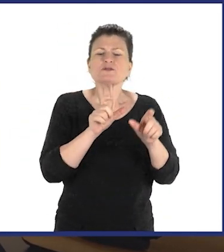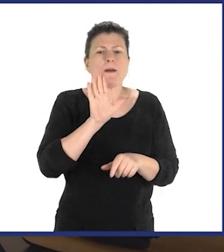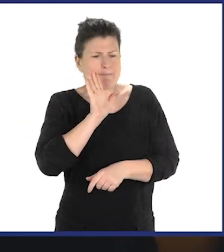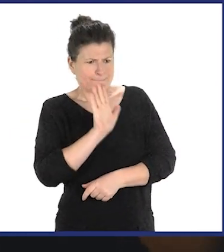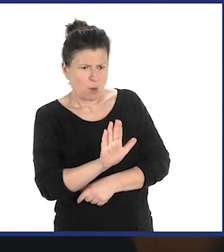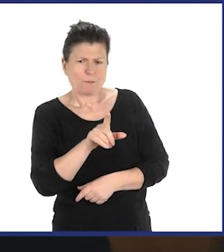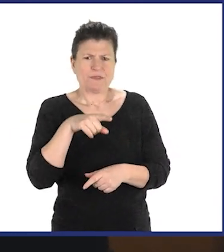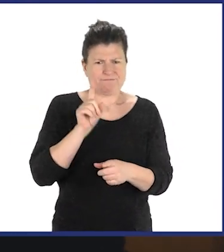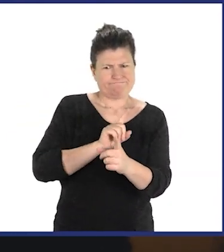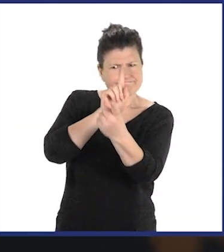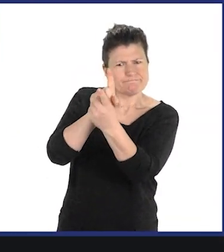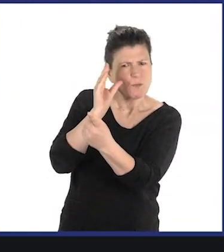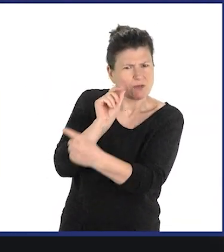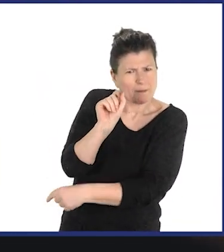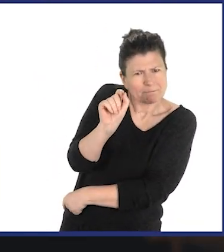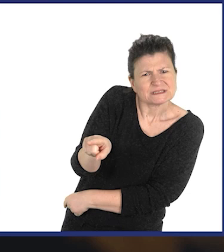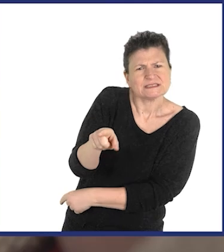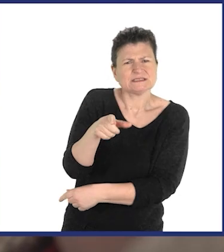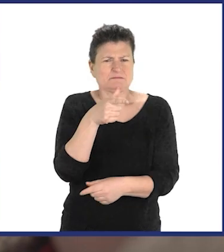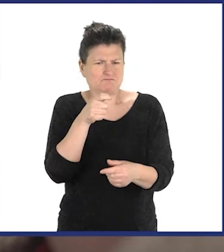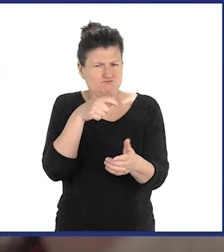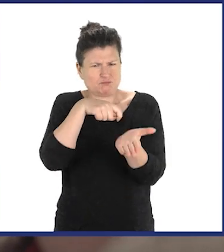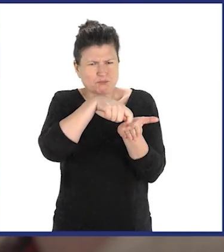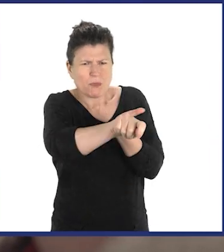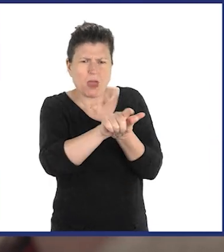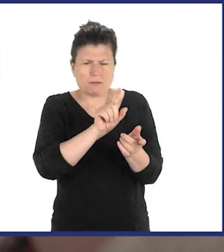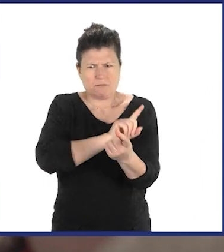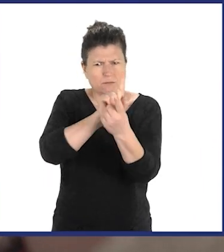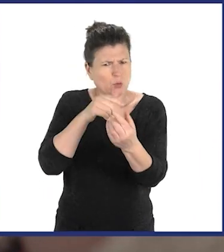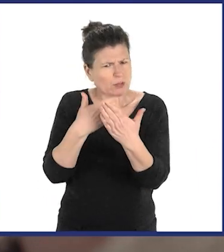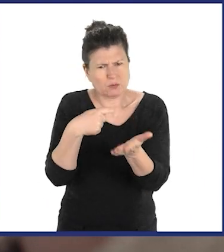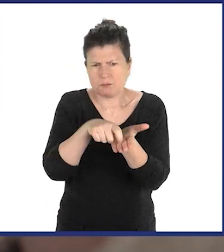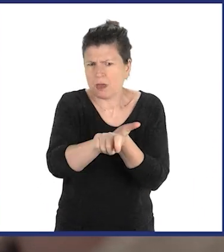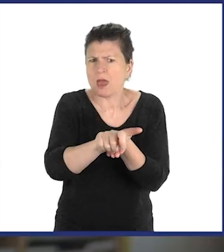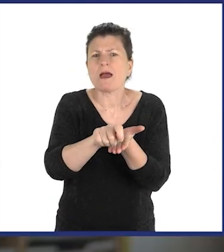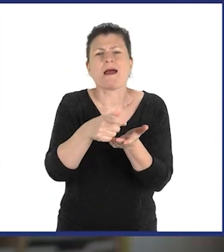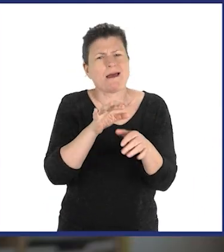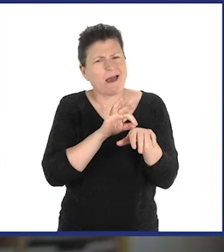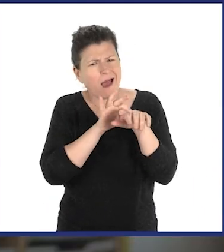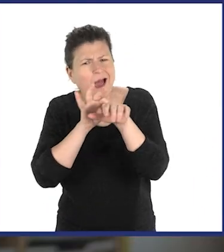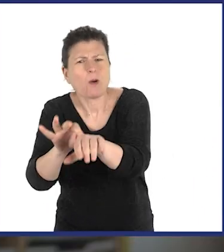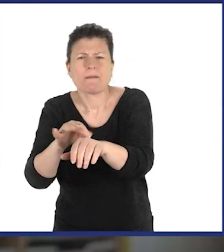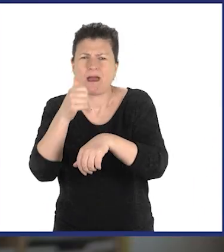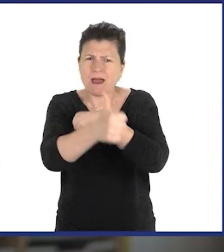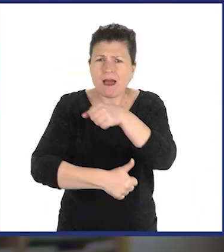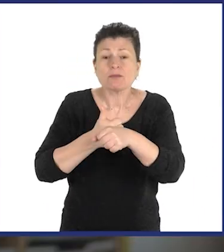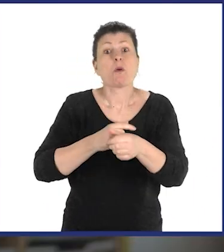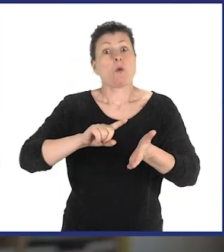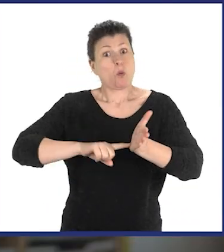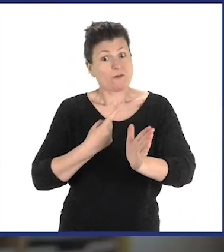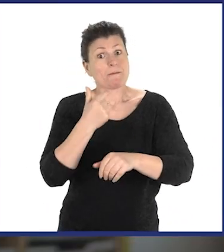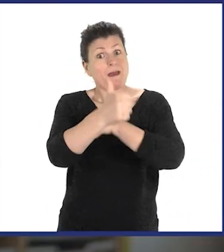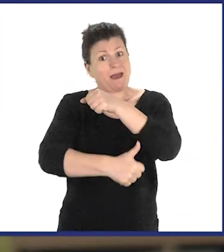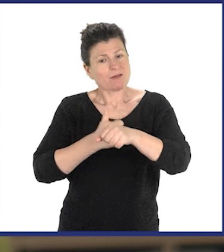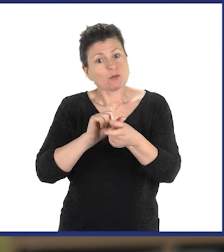personnes qui vont leur dire « Ok, on va s'orienter vers ce professionnel-là, on va financer. Vous avez juste à vous rendre au rendez-vous, on va être là, on va vous accompagner pendant 1 an,